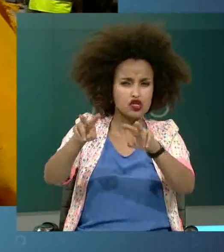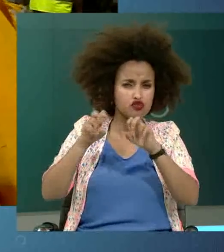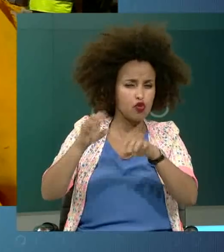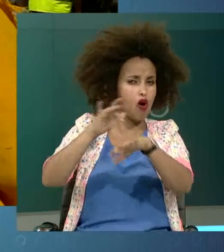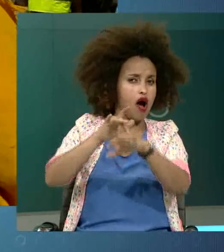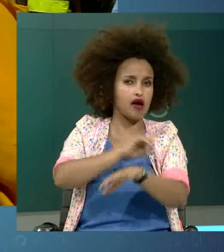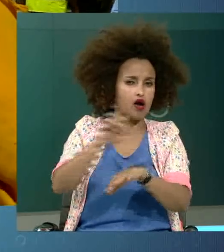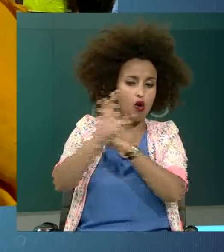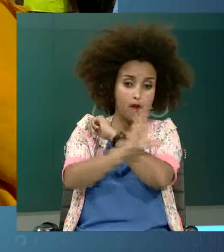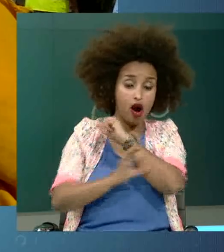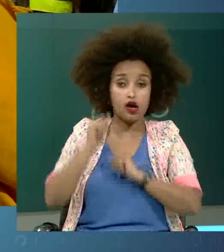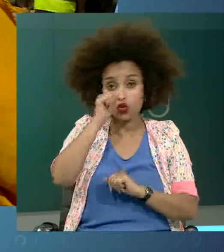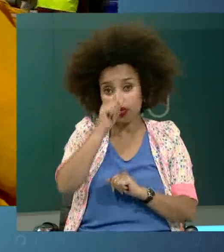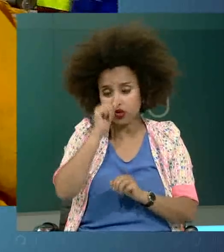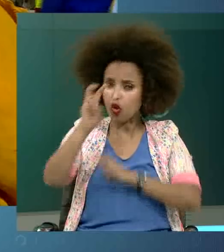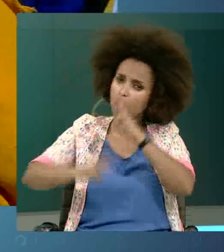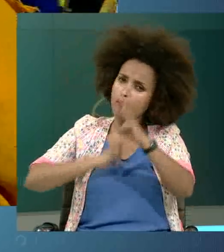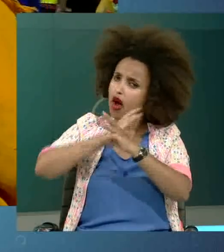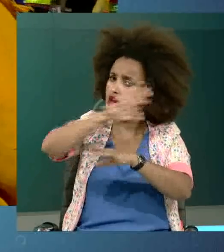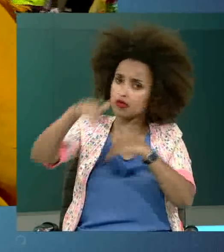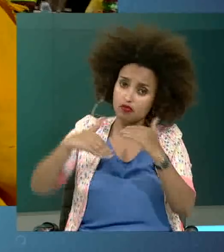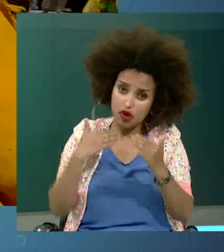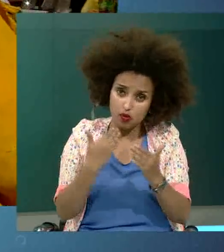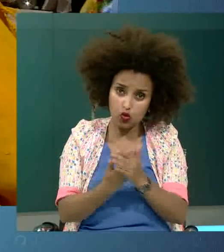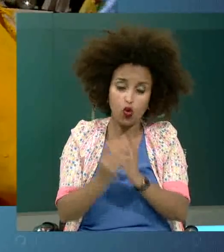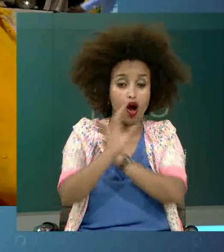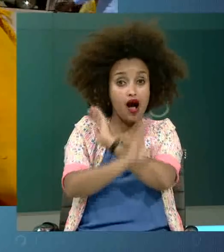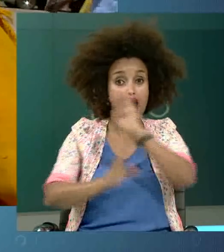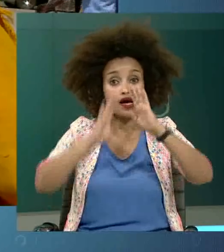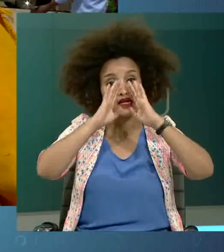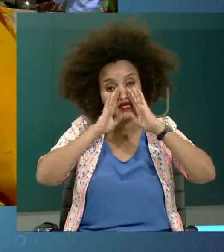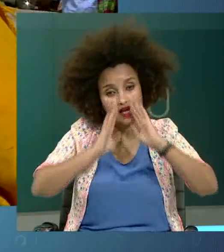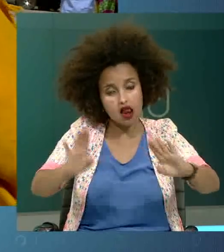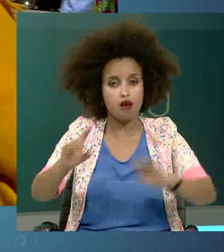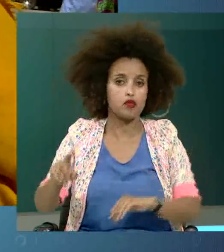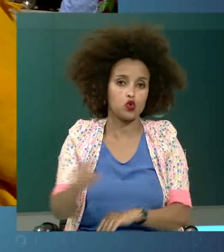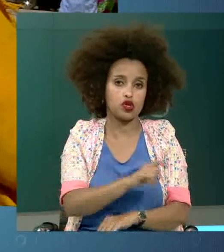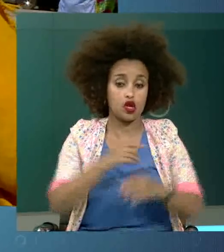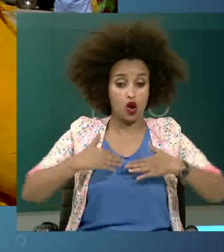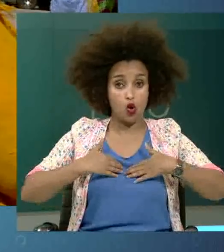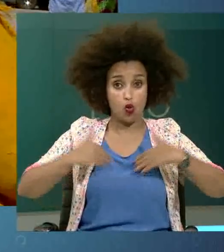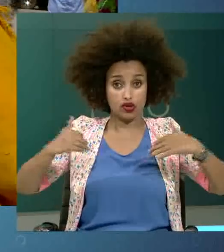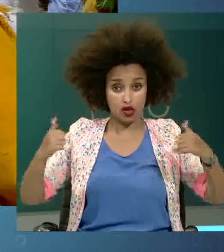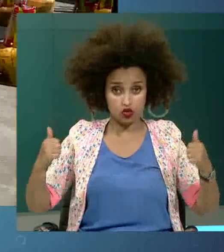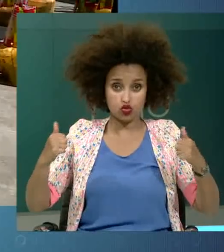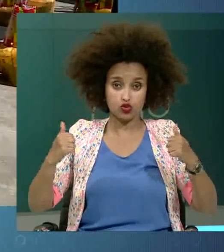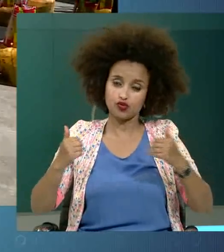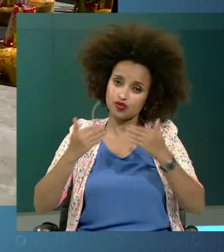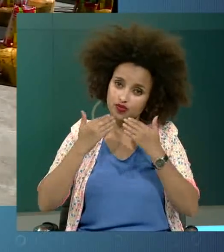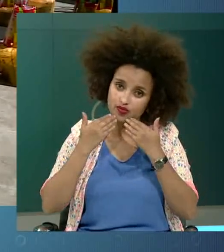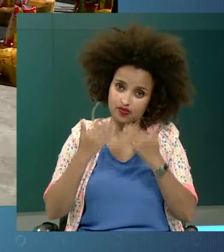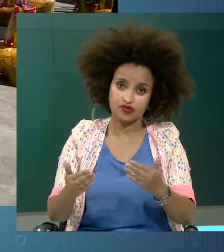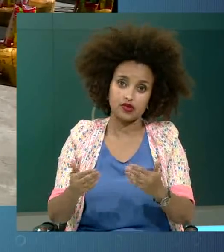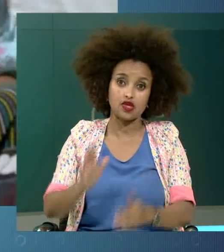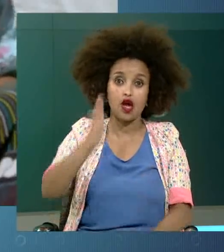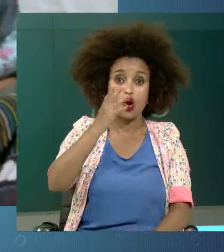ሳይጥስበት በሀገሩ በኢትዮጵያ ባለሙ በሙሉ አገር ሰላም ይሁንልን ወጣቶቹ ለይግቡ ለይጎፋ